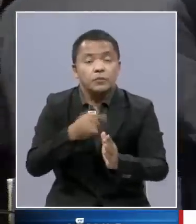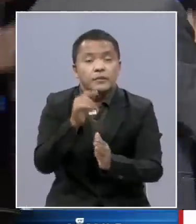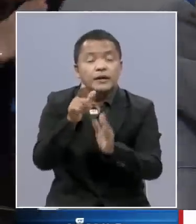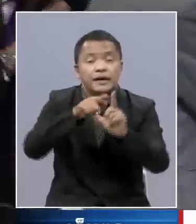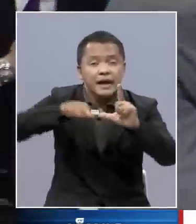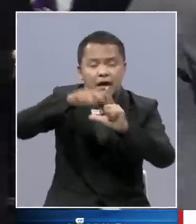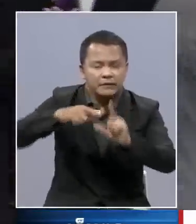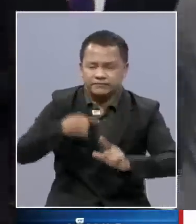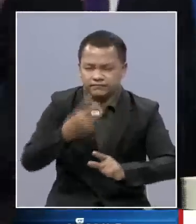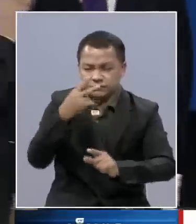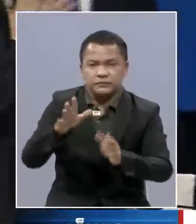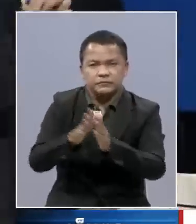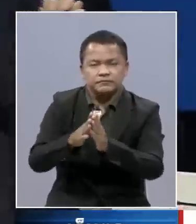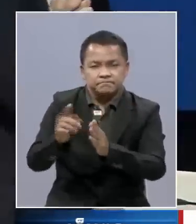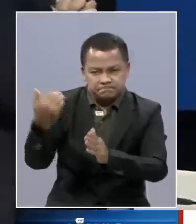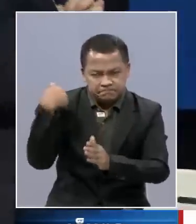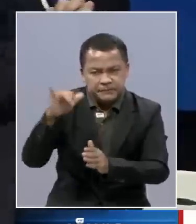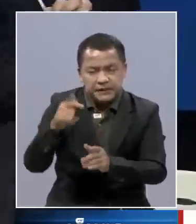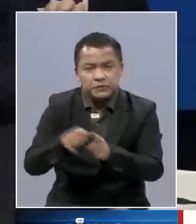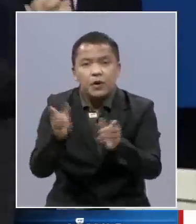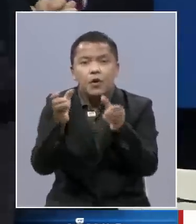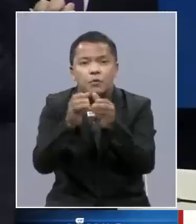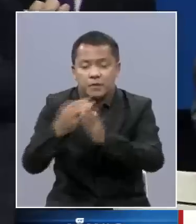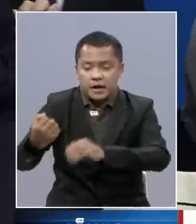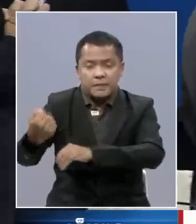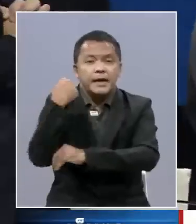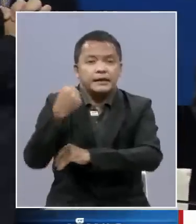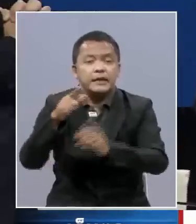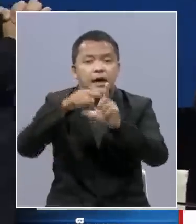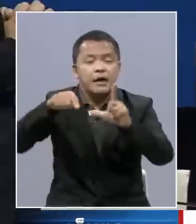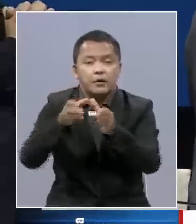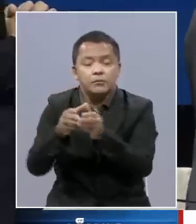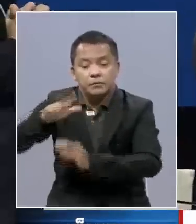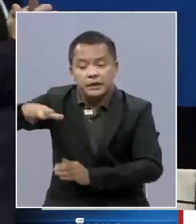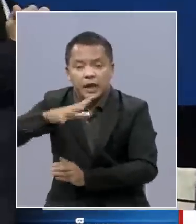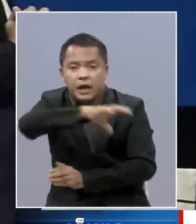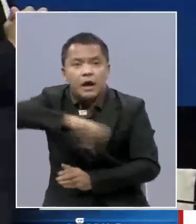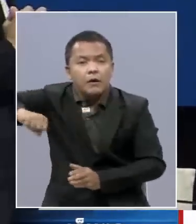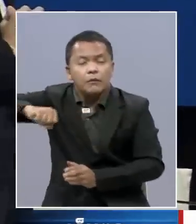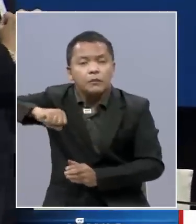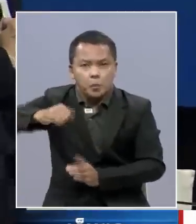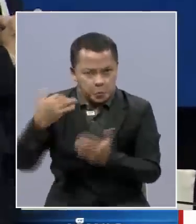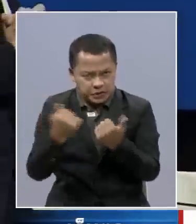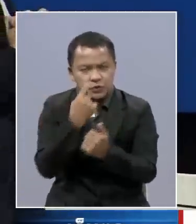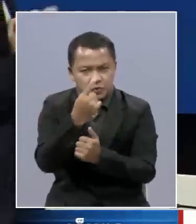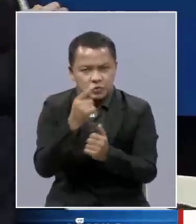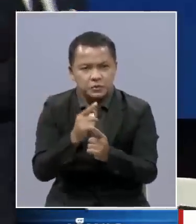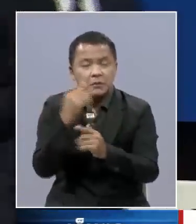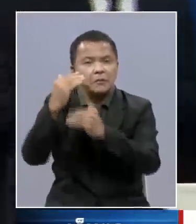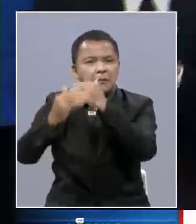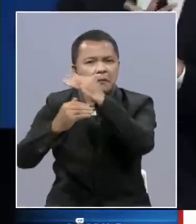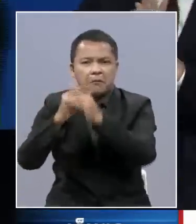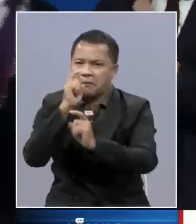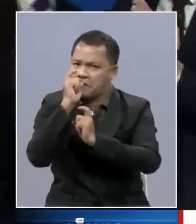ไกลเนี่ยไม่อยากจะได้เห็นก็ได้แล้วหากเกมชิงอำนาจก้าวไกลมาเป็นของเพื่อไทยเกิดขึ้นจริงอันนี้ต้องนับว่าเดินเกม